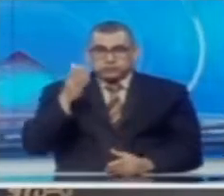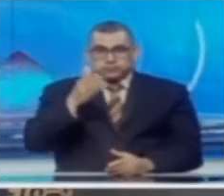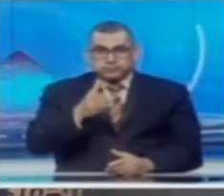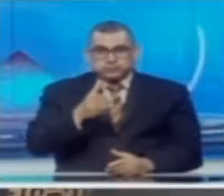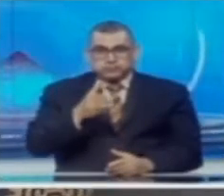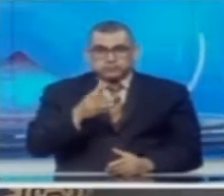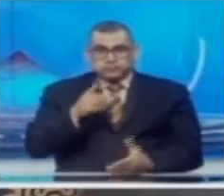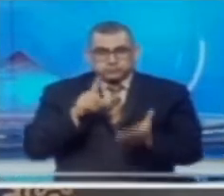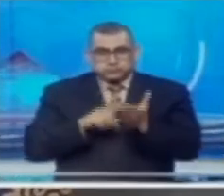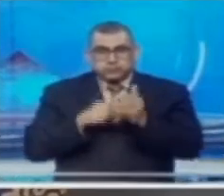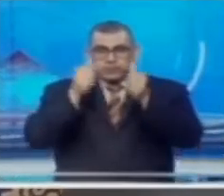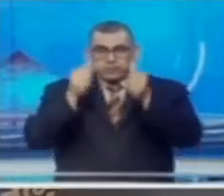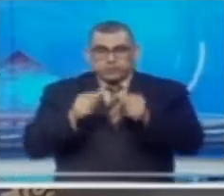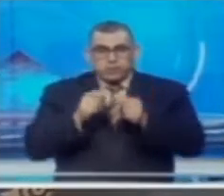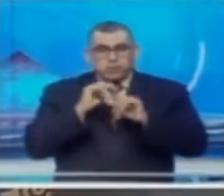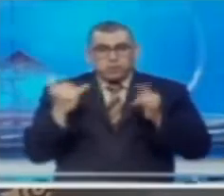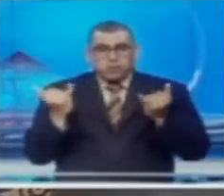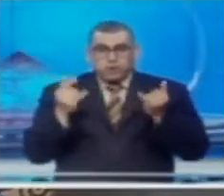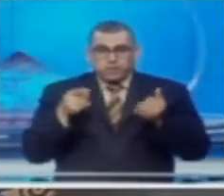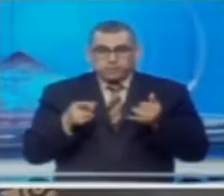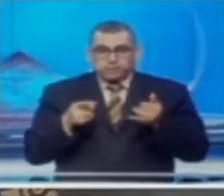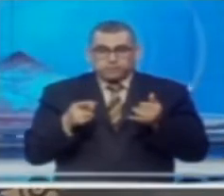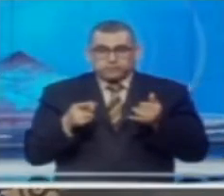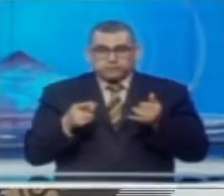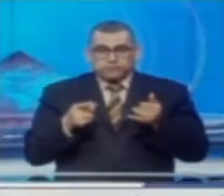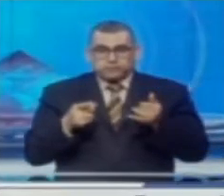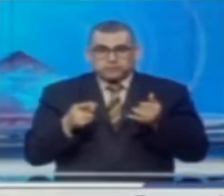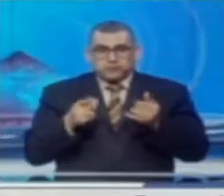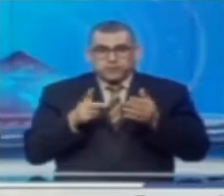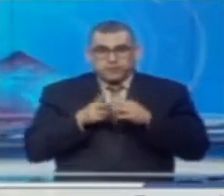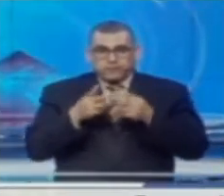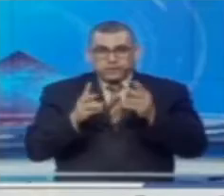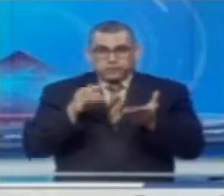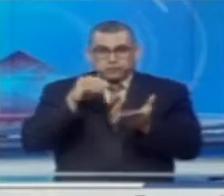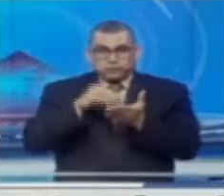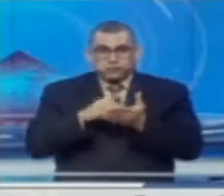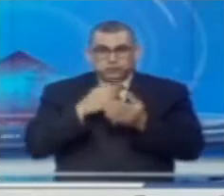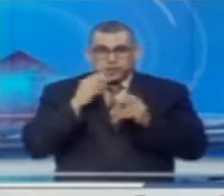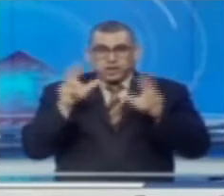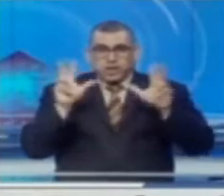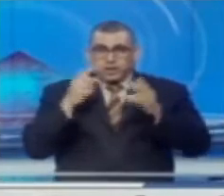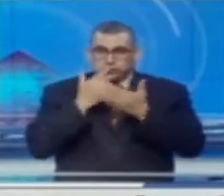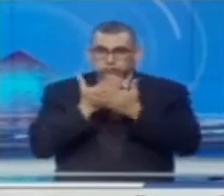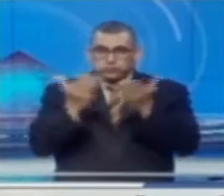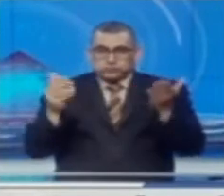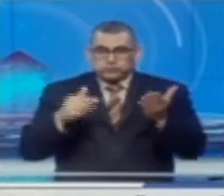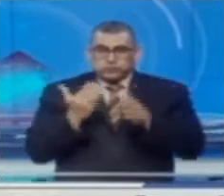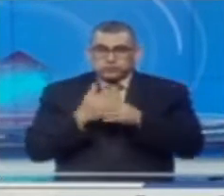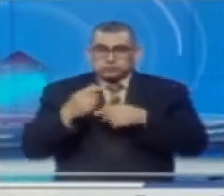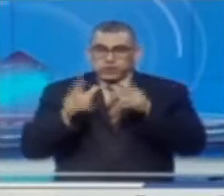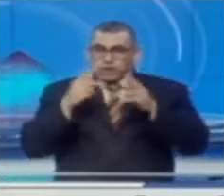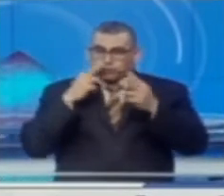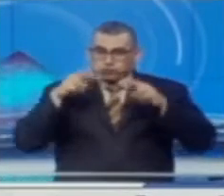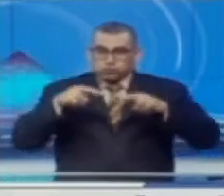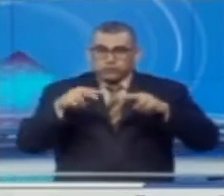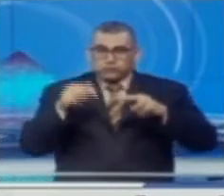كان لديه بيان هام و أعتقد يعني فتحناه لوسائل الإعلام لكي تتابعه. هذا